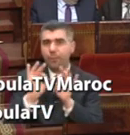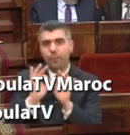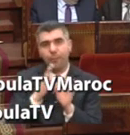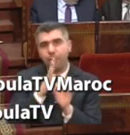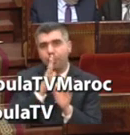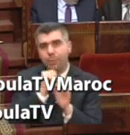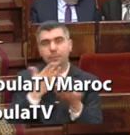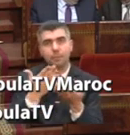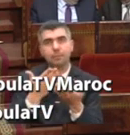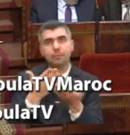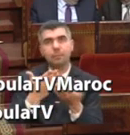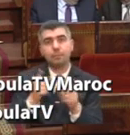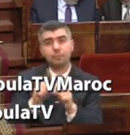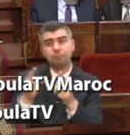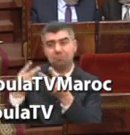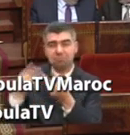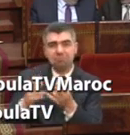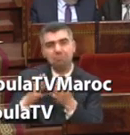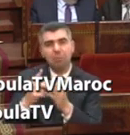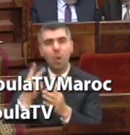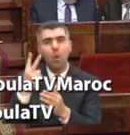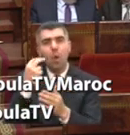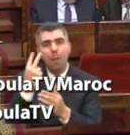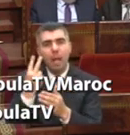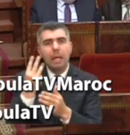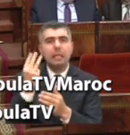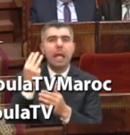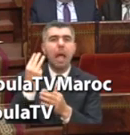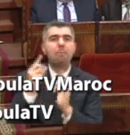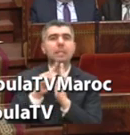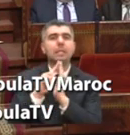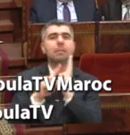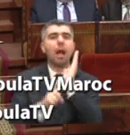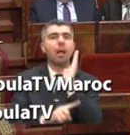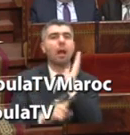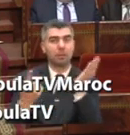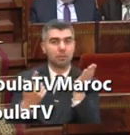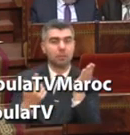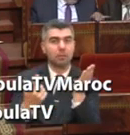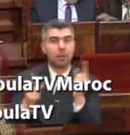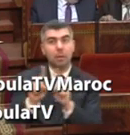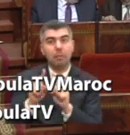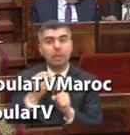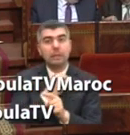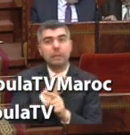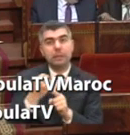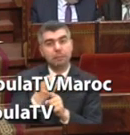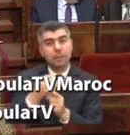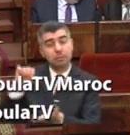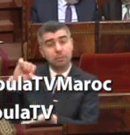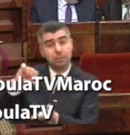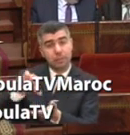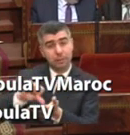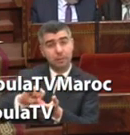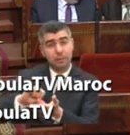عن العمل في بعض المراكز، حيث الحضور لا يتعدى يومين أو ثلاثة في الأسبوع، الخصاص في الأطر الطبية بالمستشفى الإقليمي